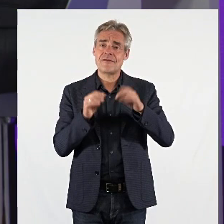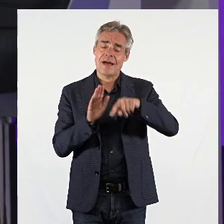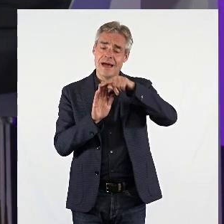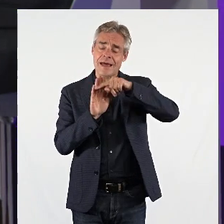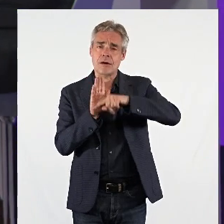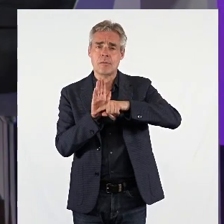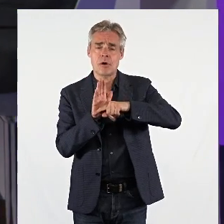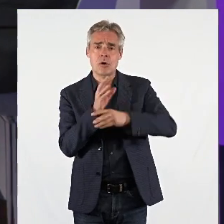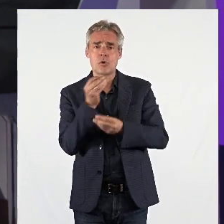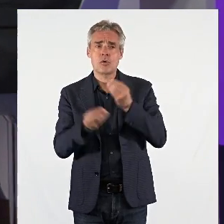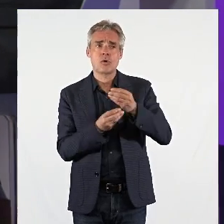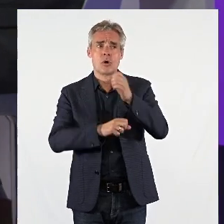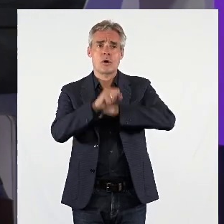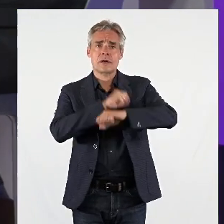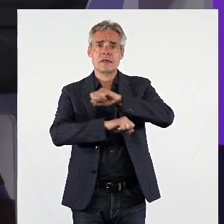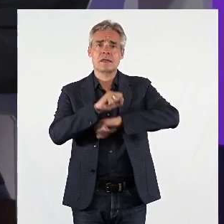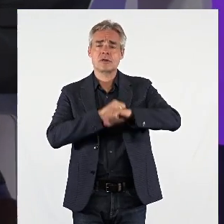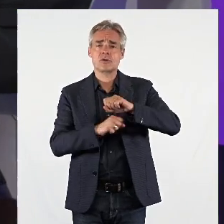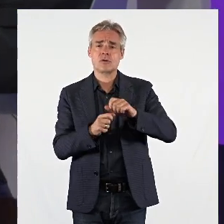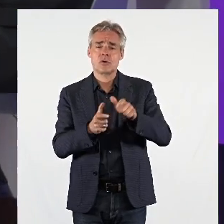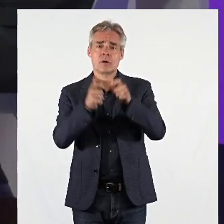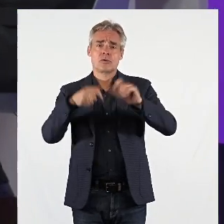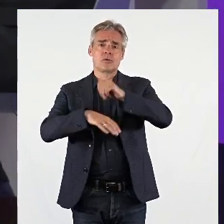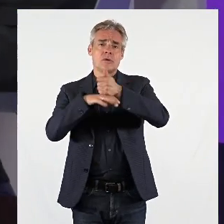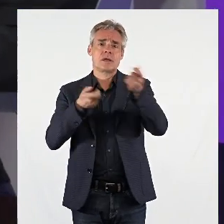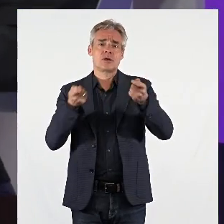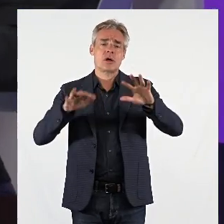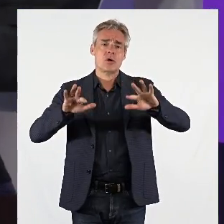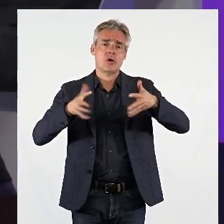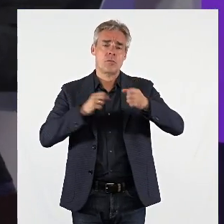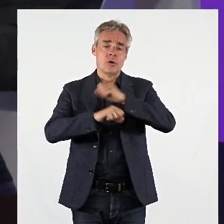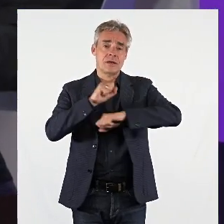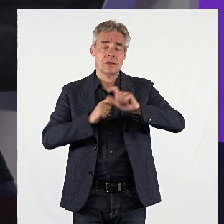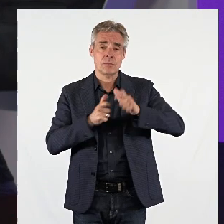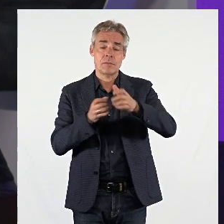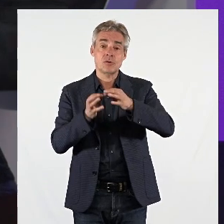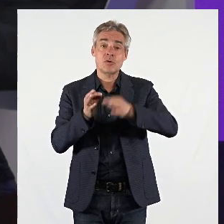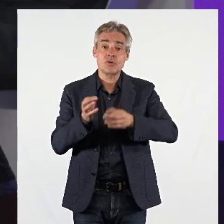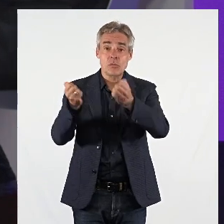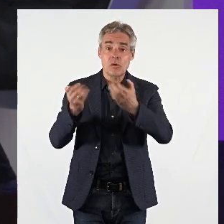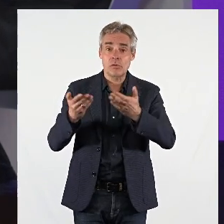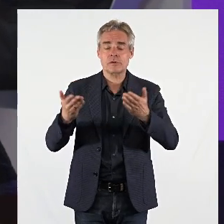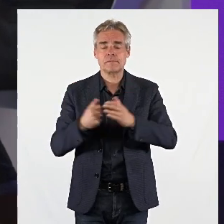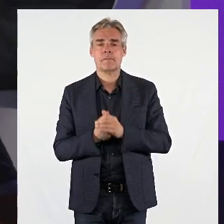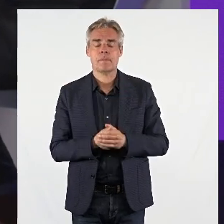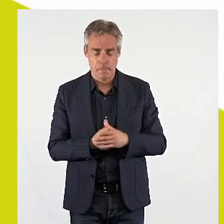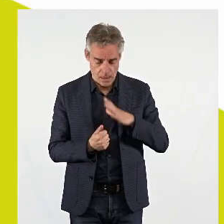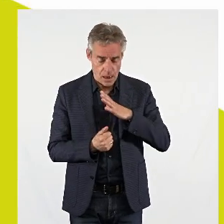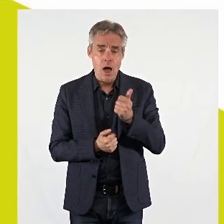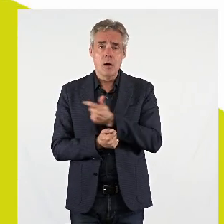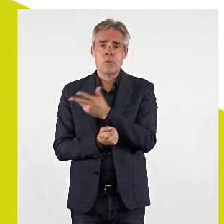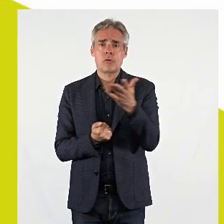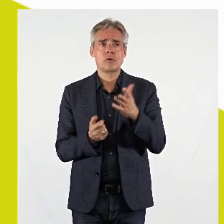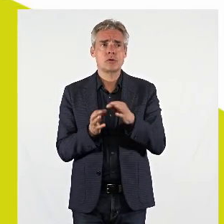et des organismes de tutelle, quel levier vous voyez? Alors, il y a plusieurs leviers parce